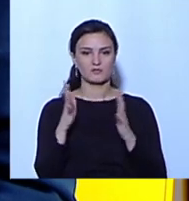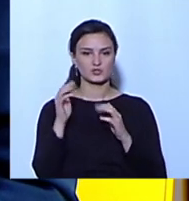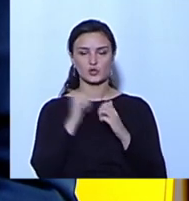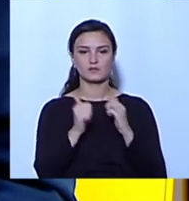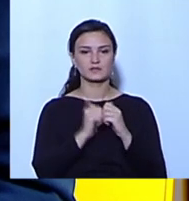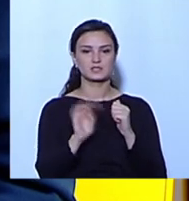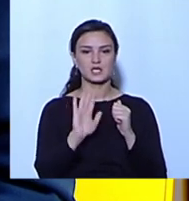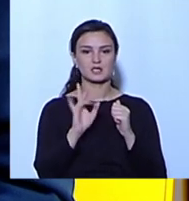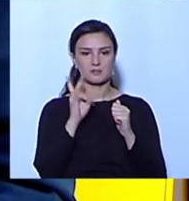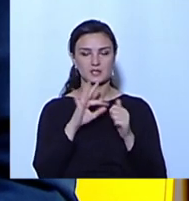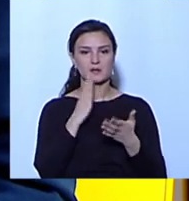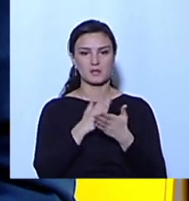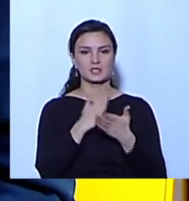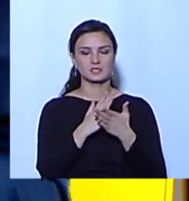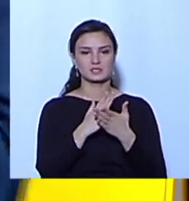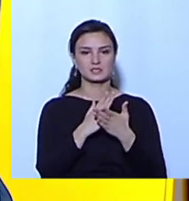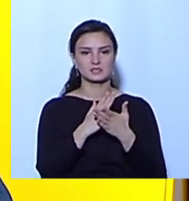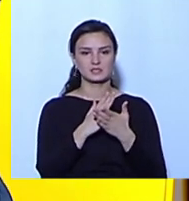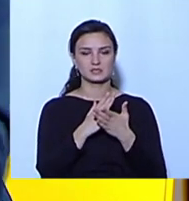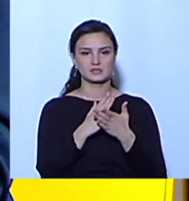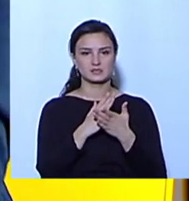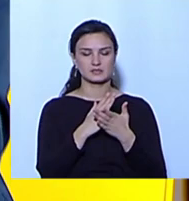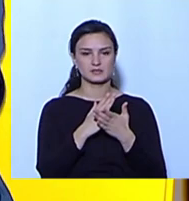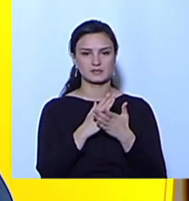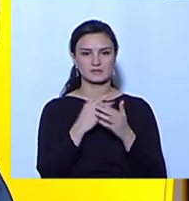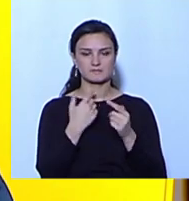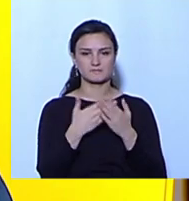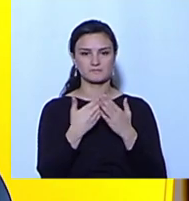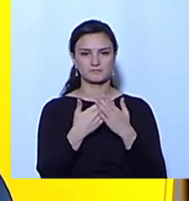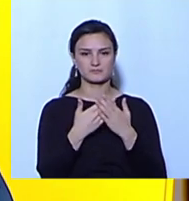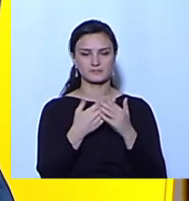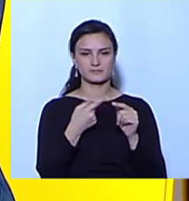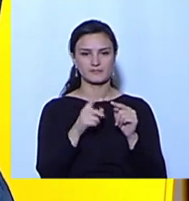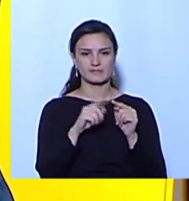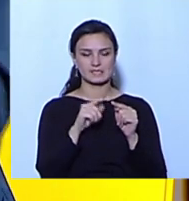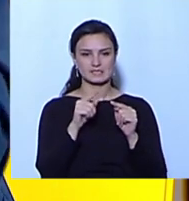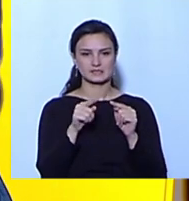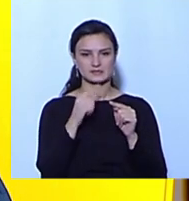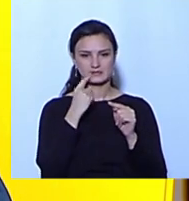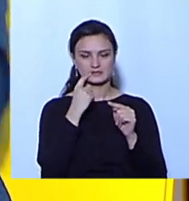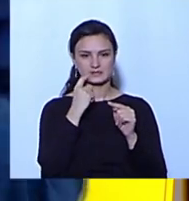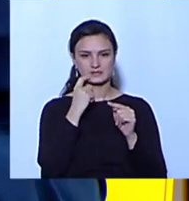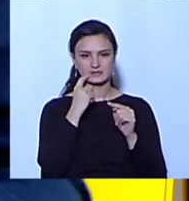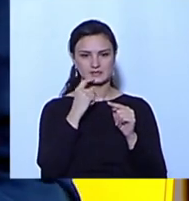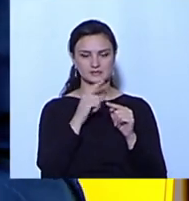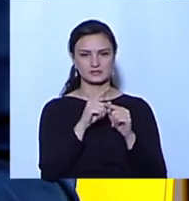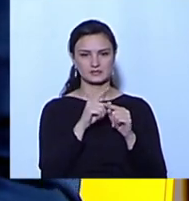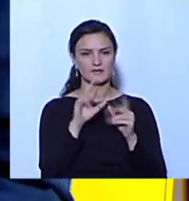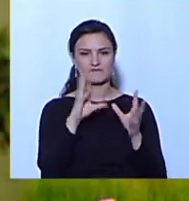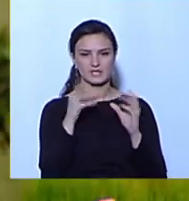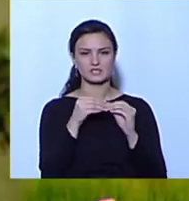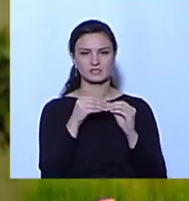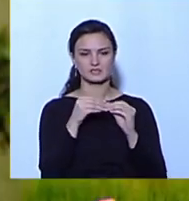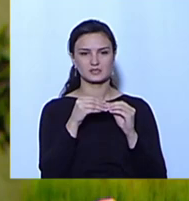არა, მაგრამ არის თქვათ აორტის განშრევების და აორტაში, იმიტომ რომ ეს არტერიები აორტიდან ასე თქვათ გამოდიან. ანუ